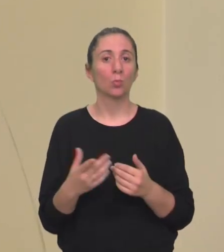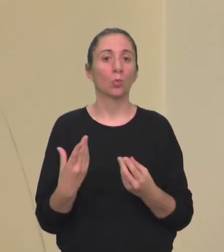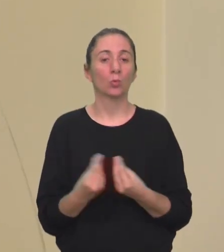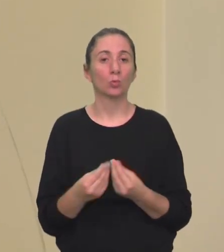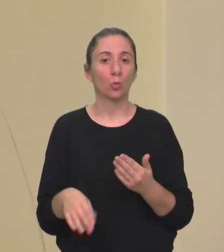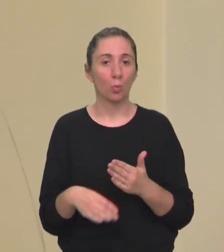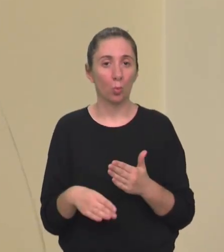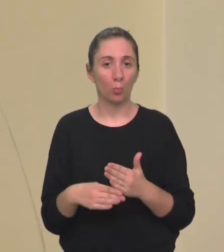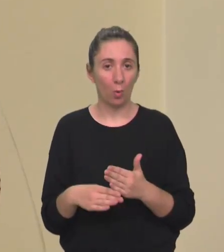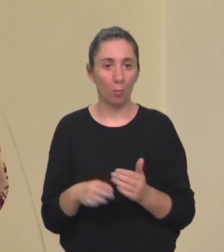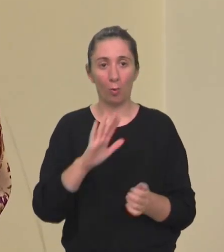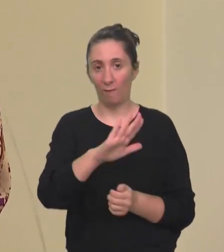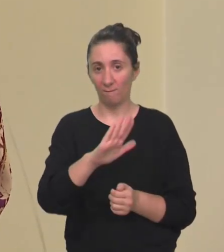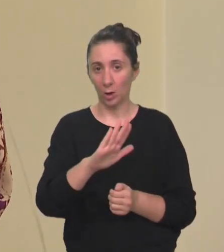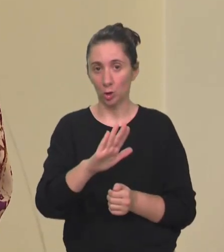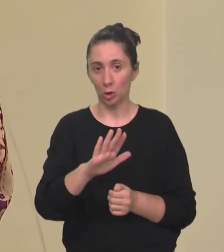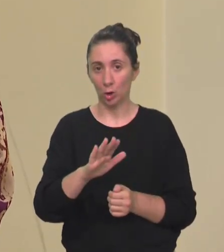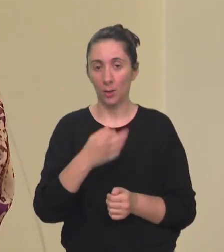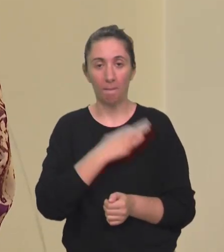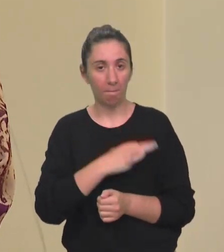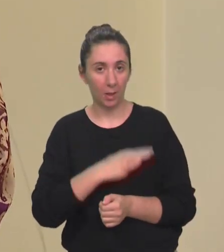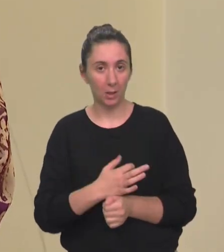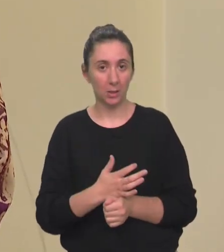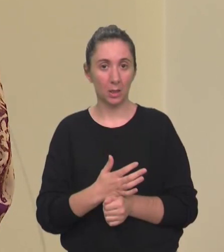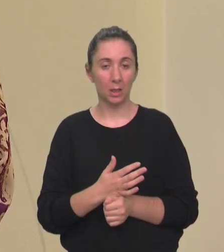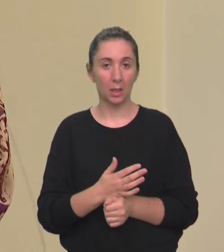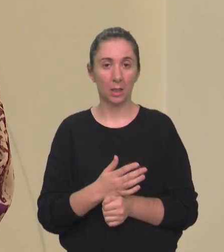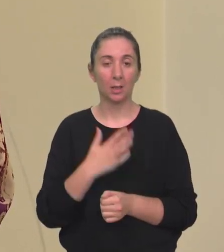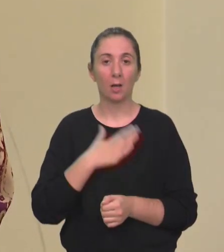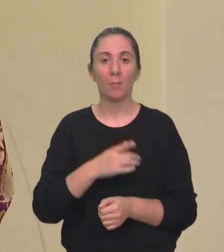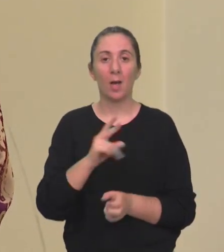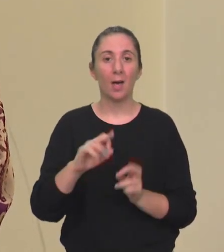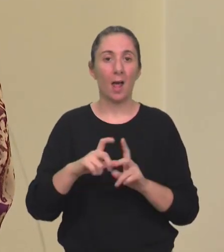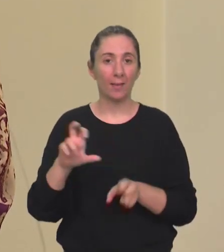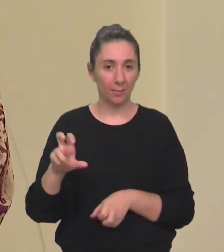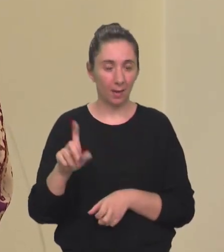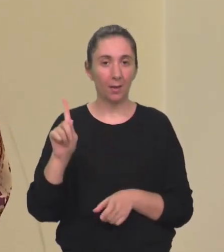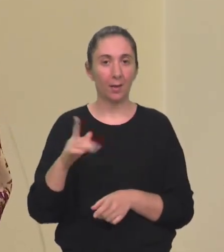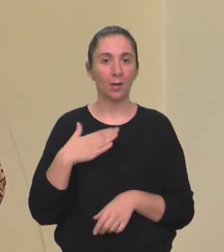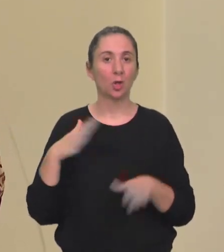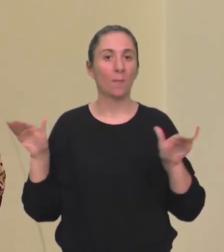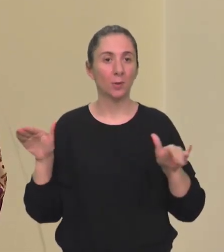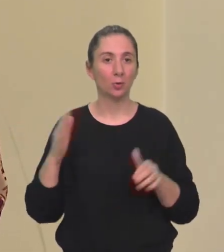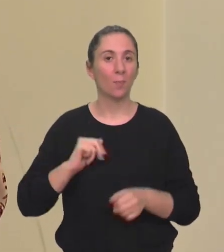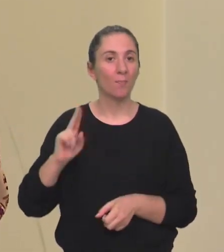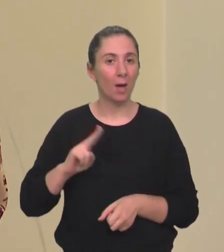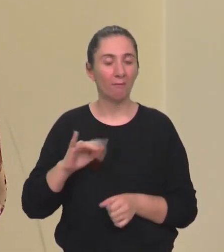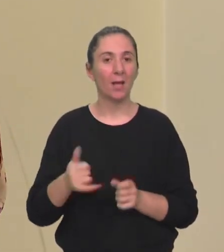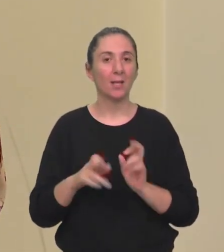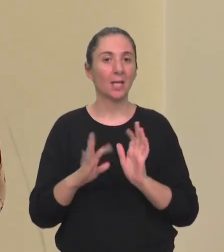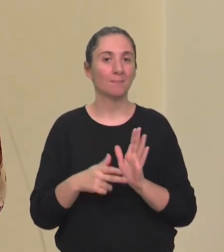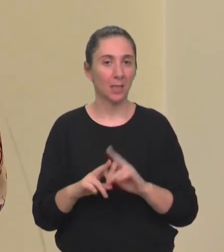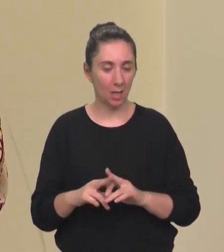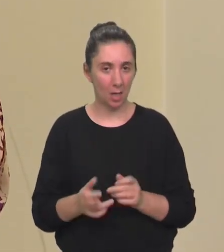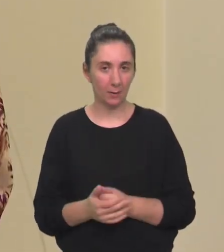naravno iz, evo tu, vaših predsjednika, našeg dragog Radeta i naše pčelice marljive